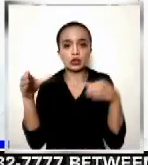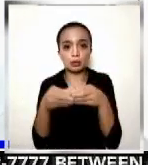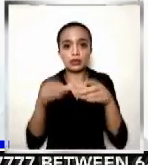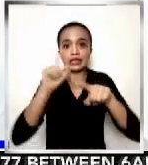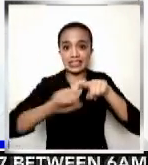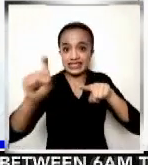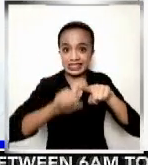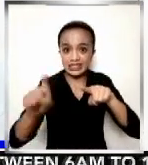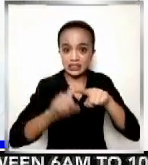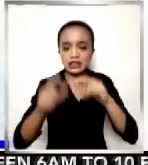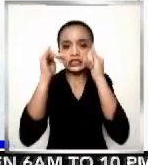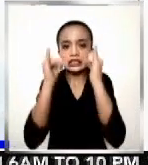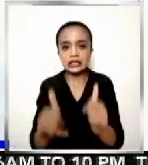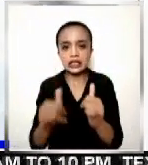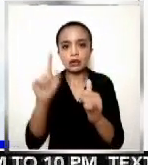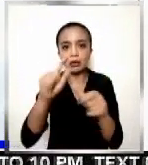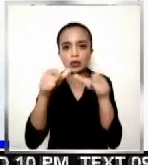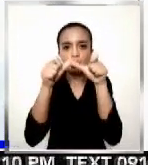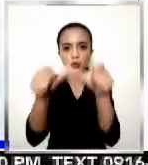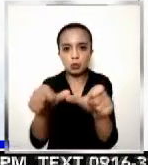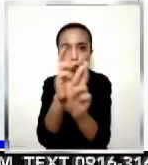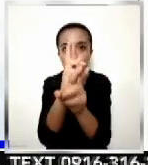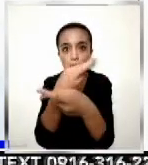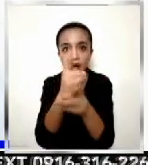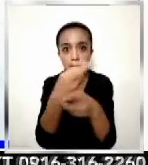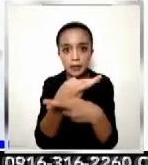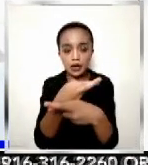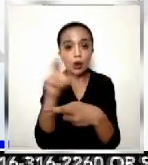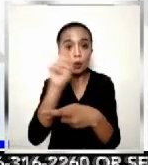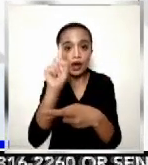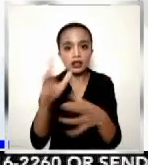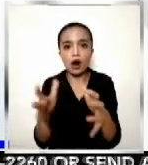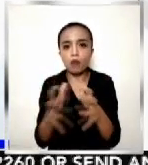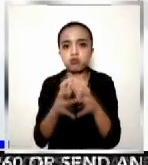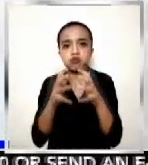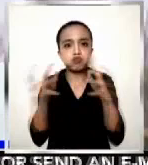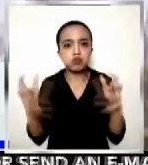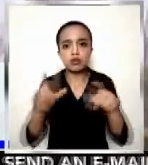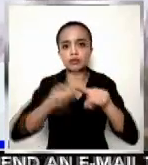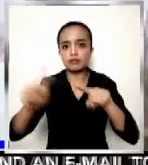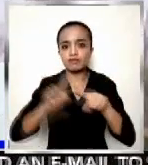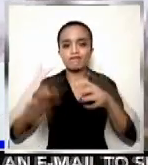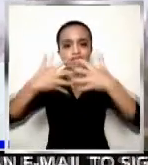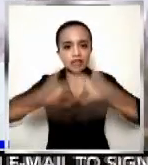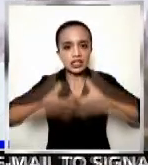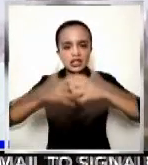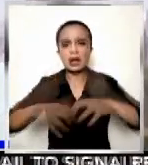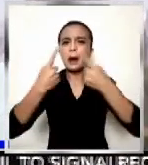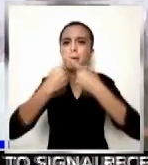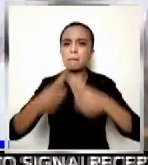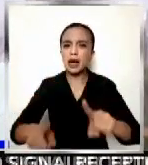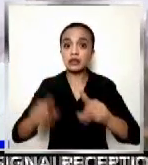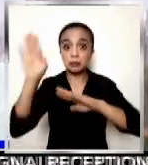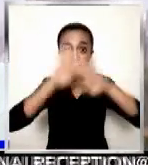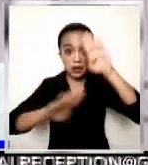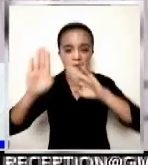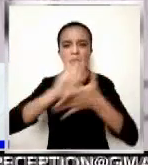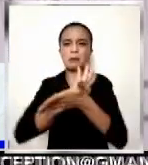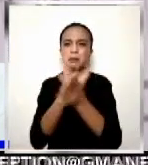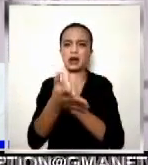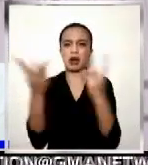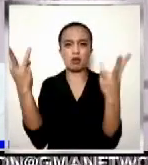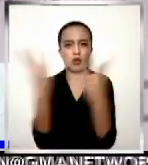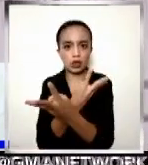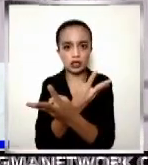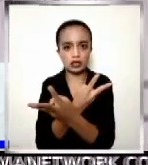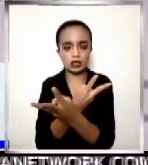preventive maintenance ang 2 malaking planta ng kuryente. Pero lalala pa ang problema. Nakaschedule para sa preventive maintenance ang 2